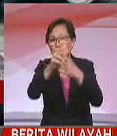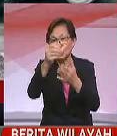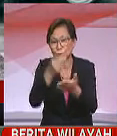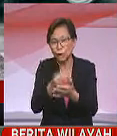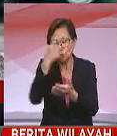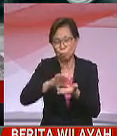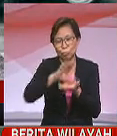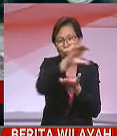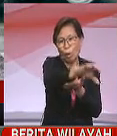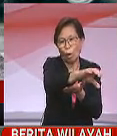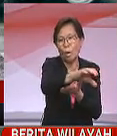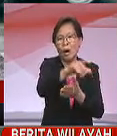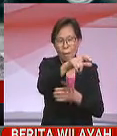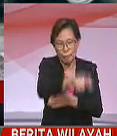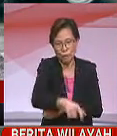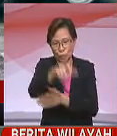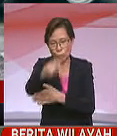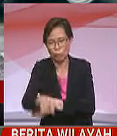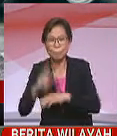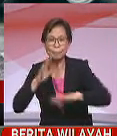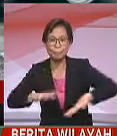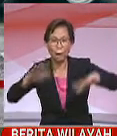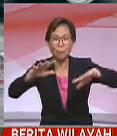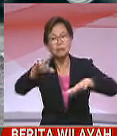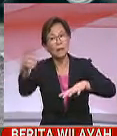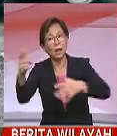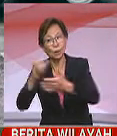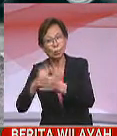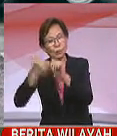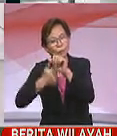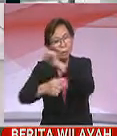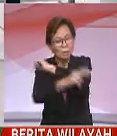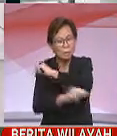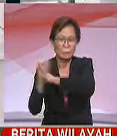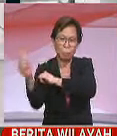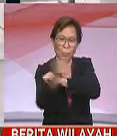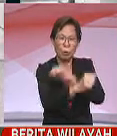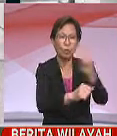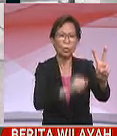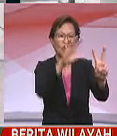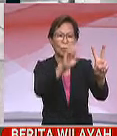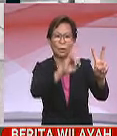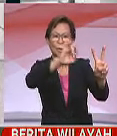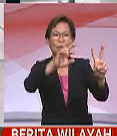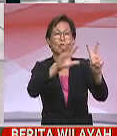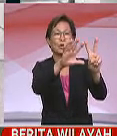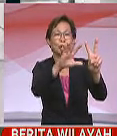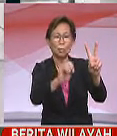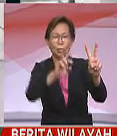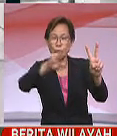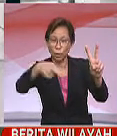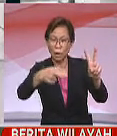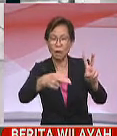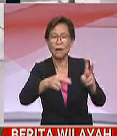untuk diserahkan kepada penduduk terjejas banjir. Selain itu, setiap negeri juga menerima RM250,000 yang